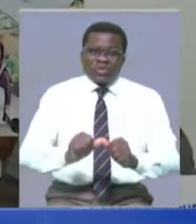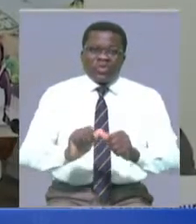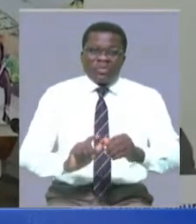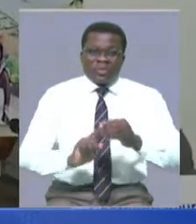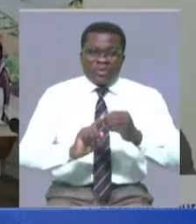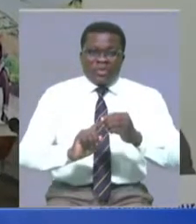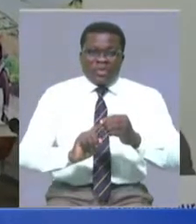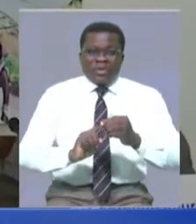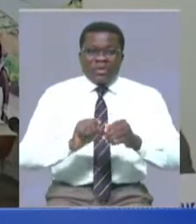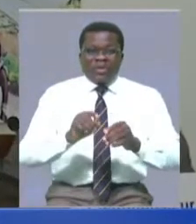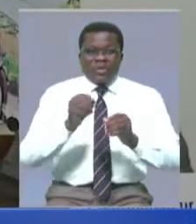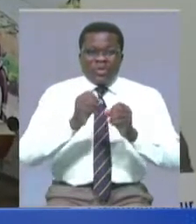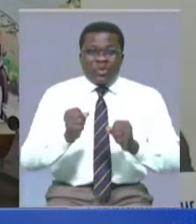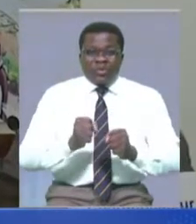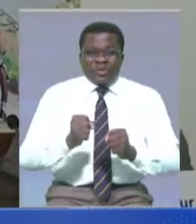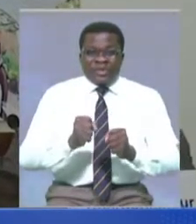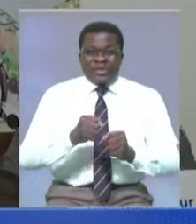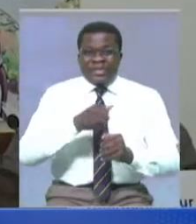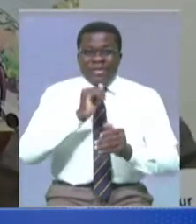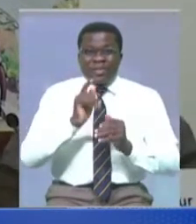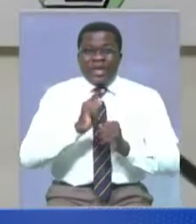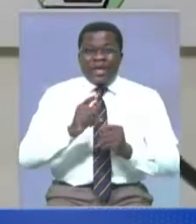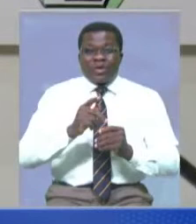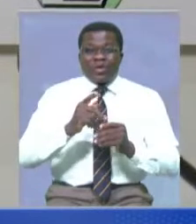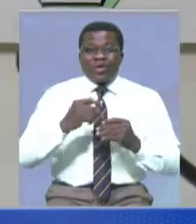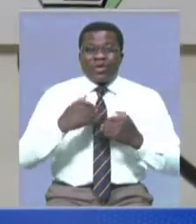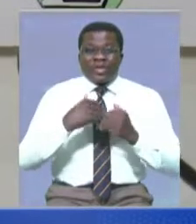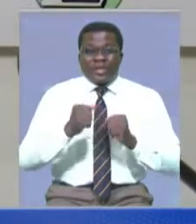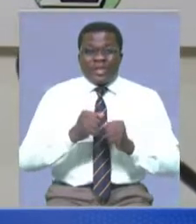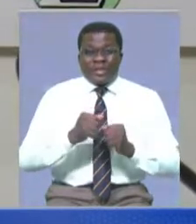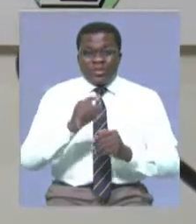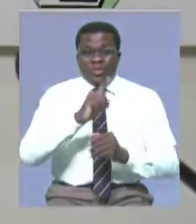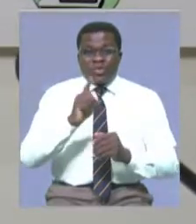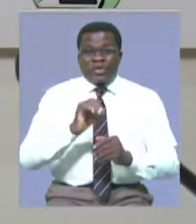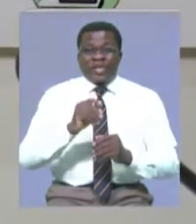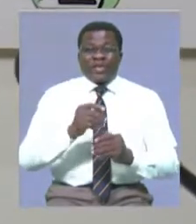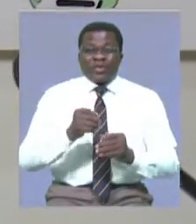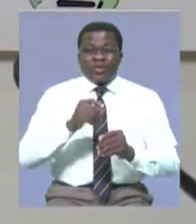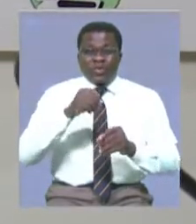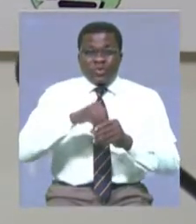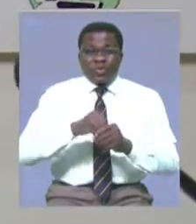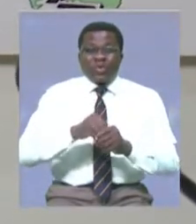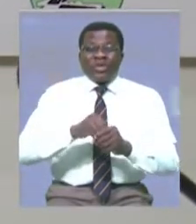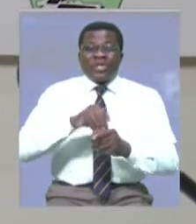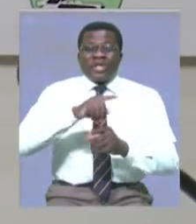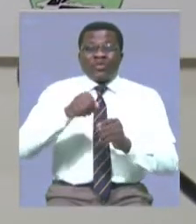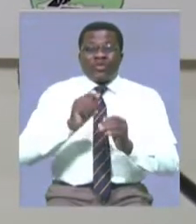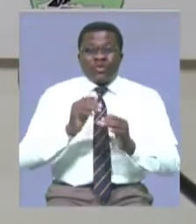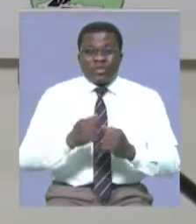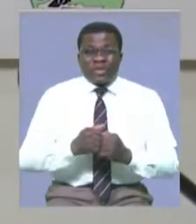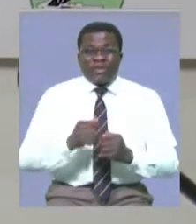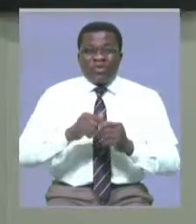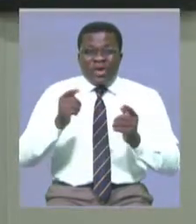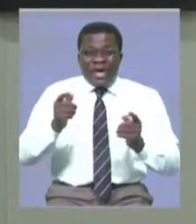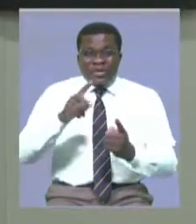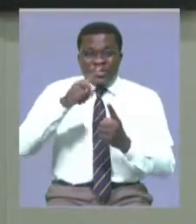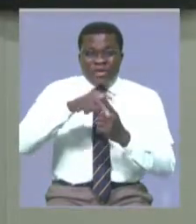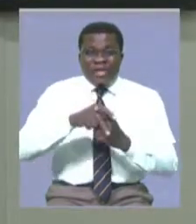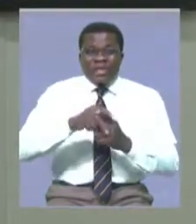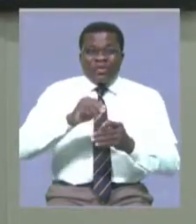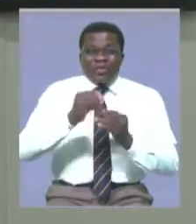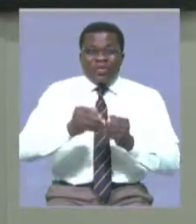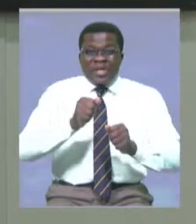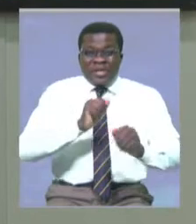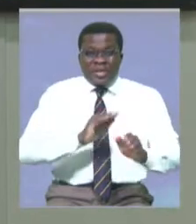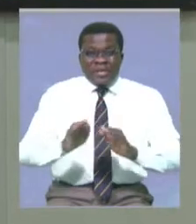notamment au système agro-silvopastoraux des zones de savane soudano-sahélienne. À ce rendez-vous de bilan